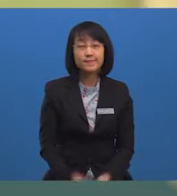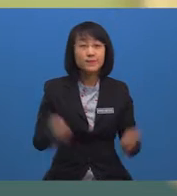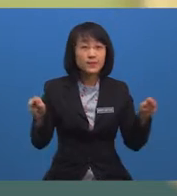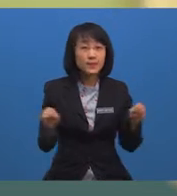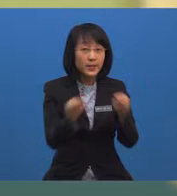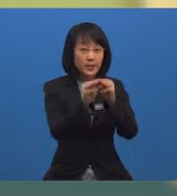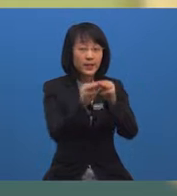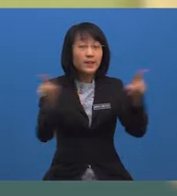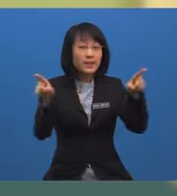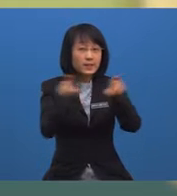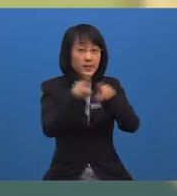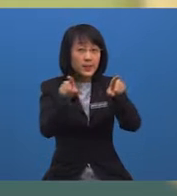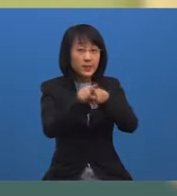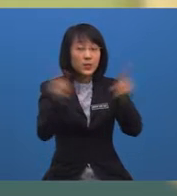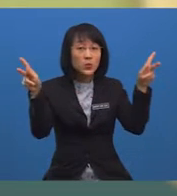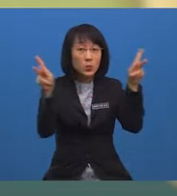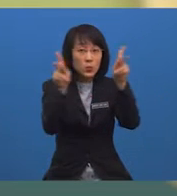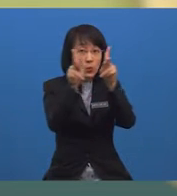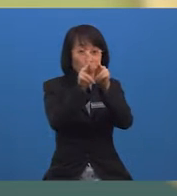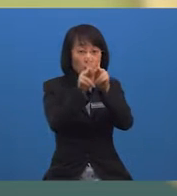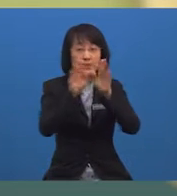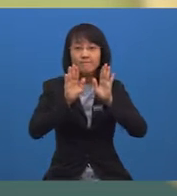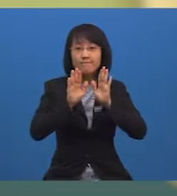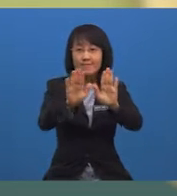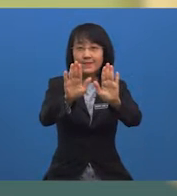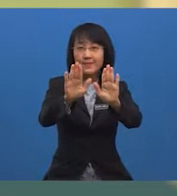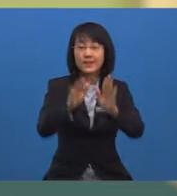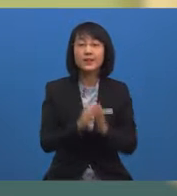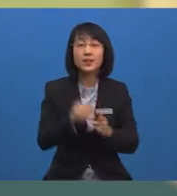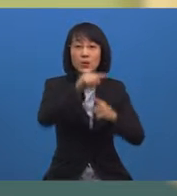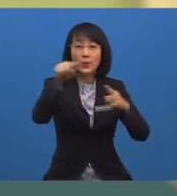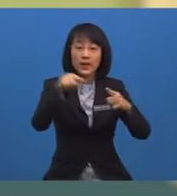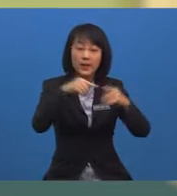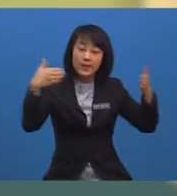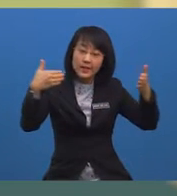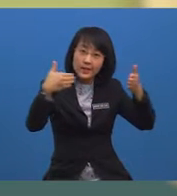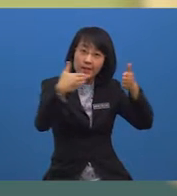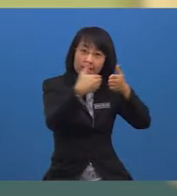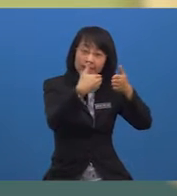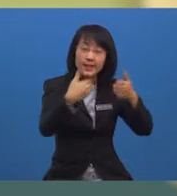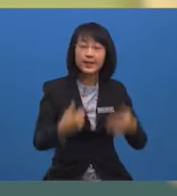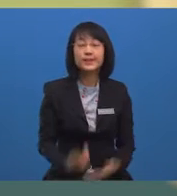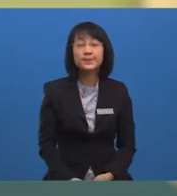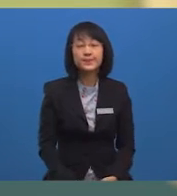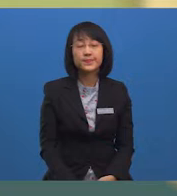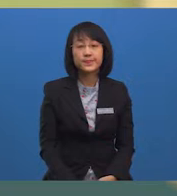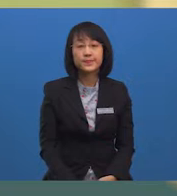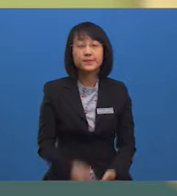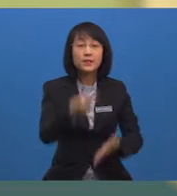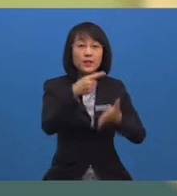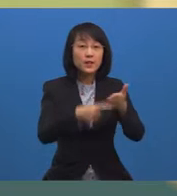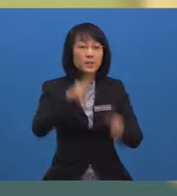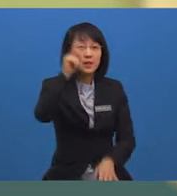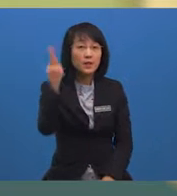Magnet yang sama kutub akan menolak apabila didekatkan. Soalan kedua, apakah